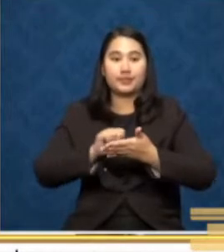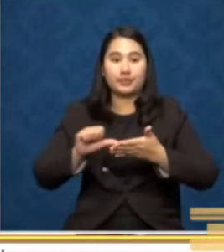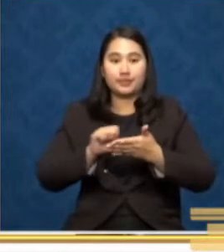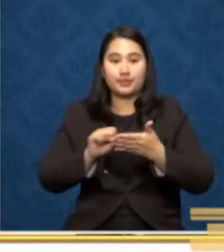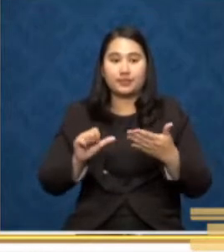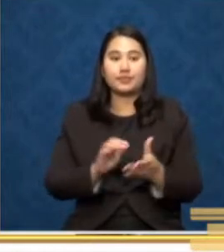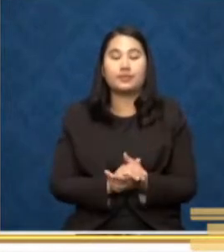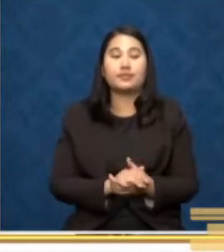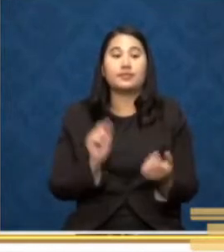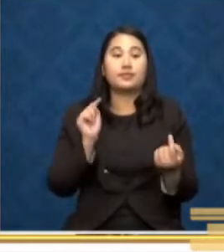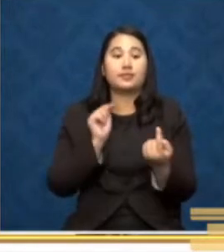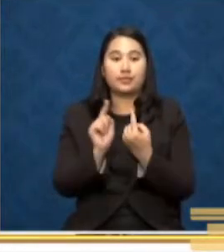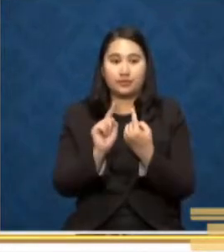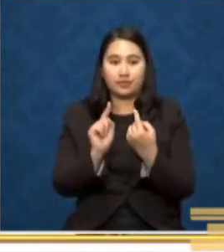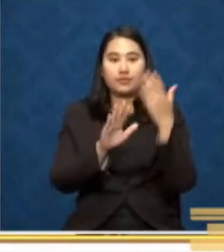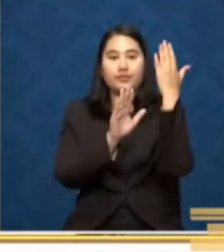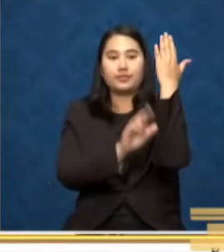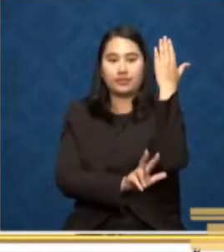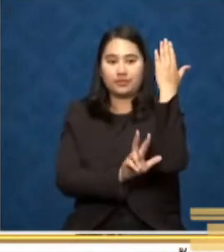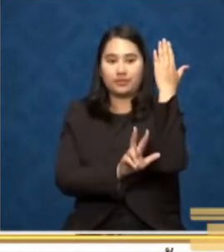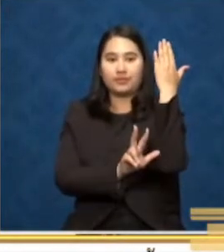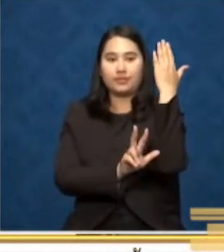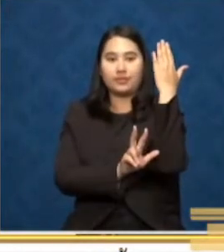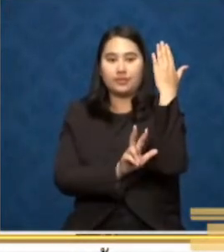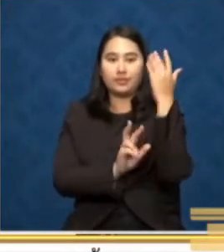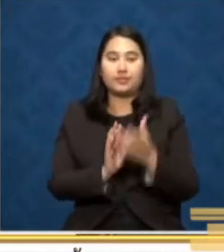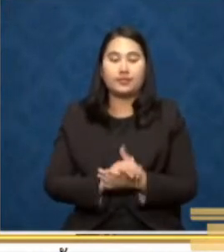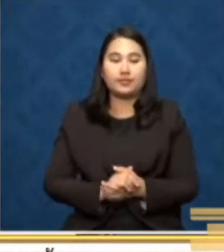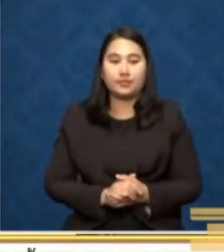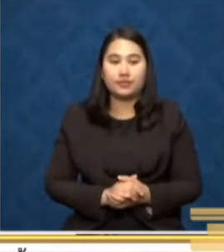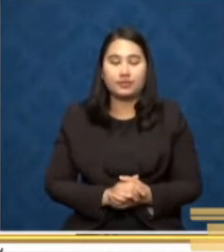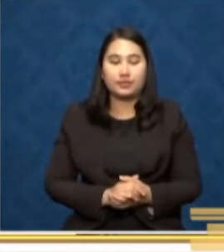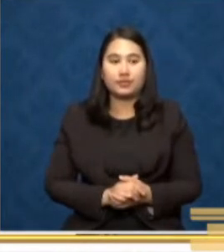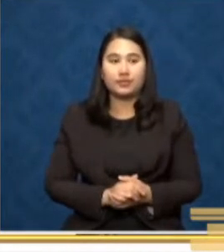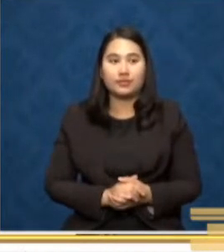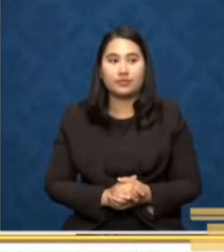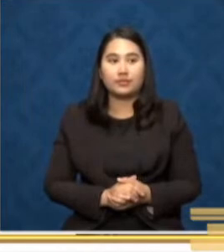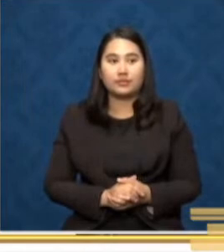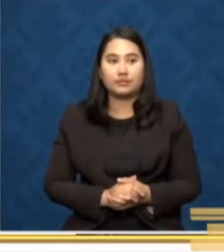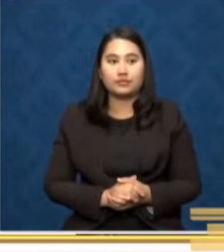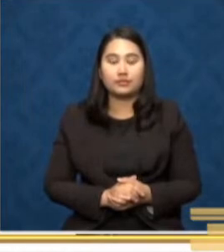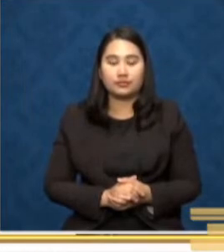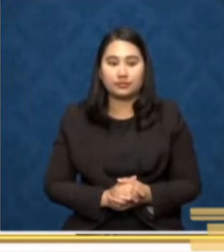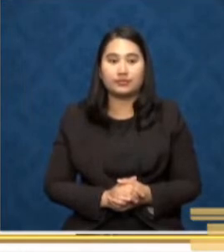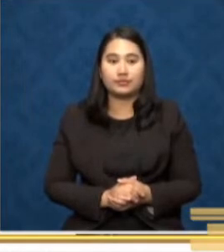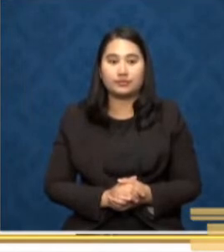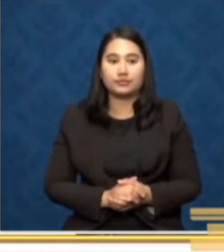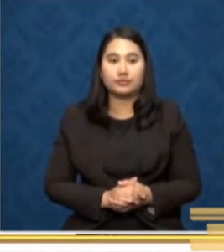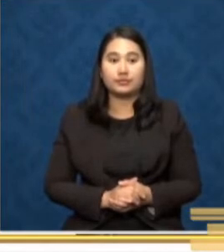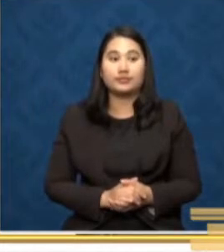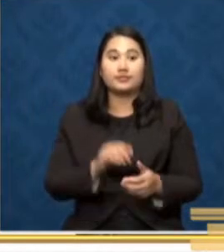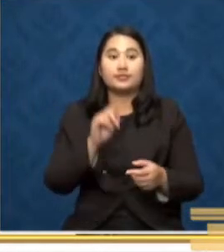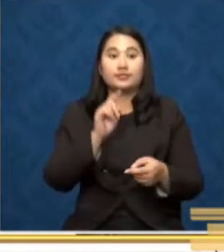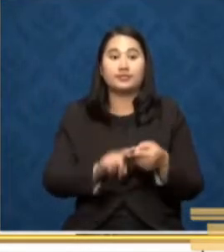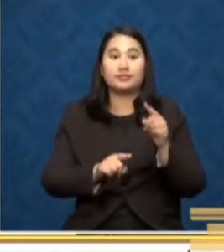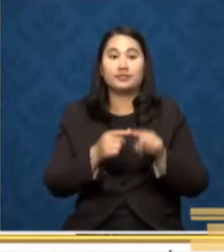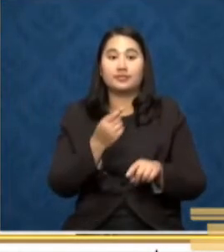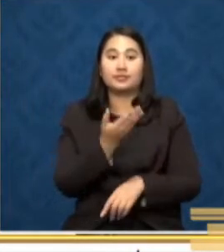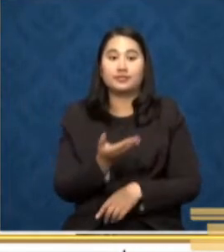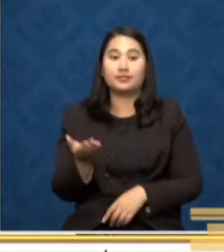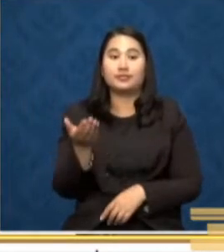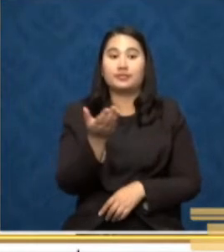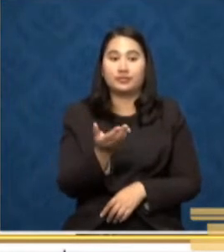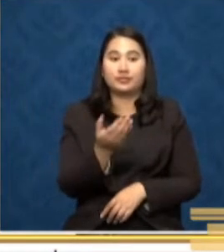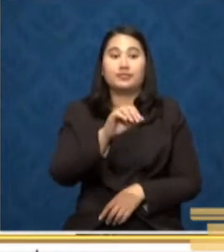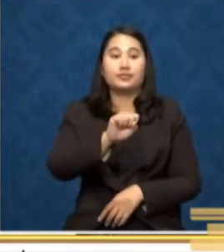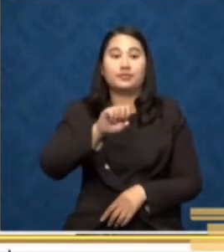ขึ้นภายในพื้นที่3จังหวัดชายแดนภาคใต้ท่านประธานที่เคารพครับเพื่อนสมาชิกก็ได้นำเสนอ